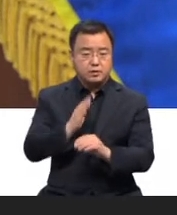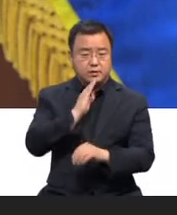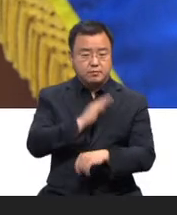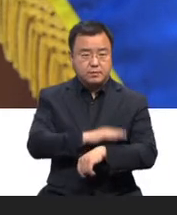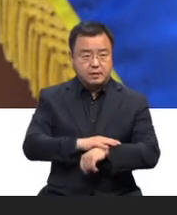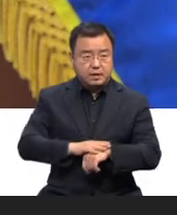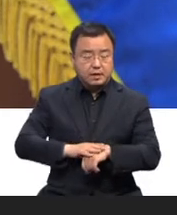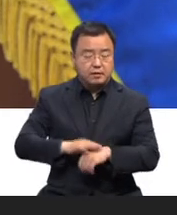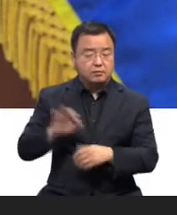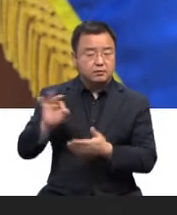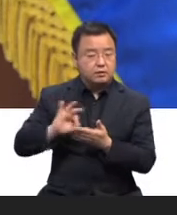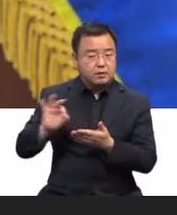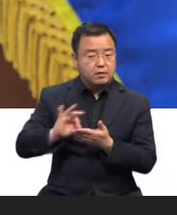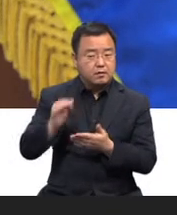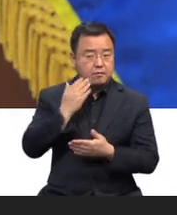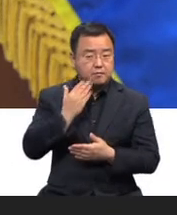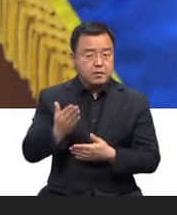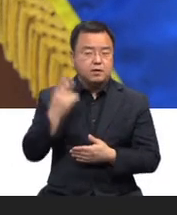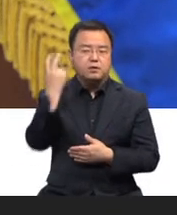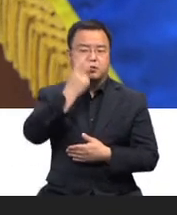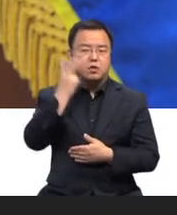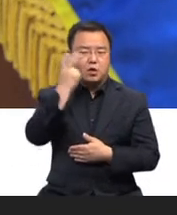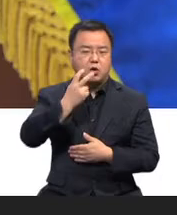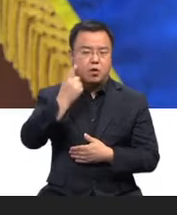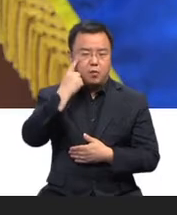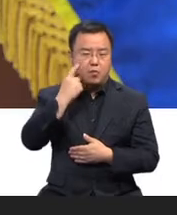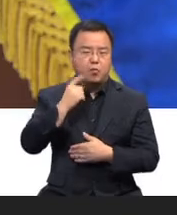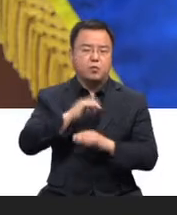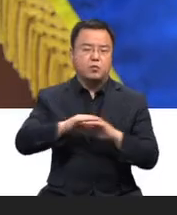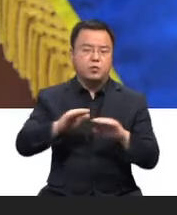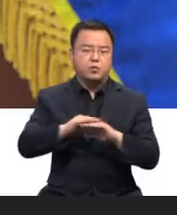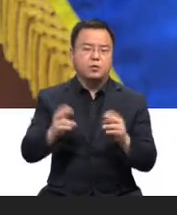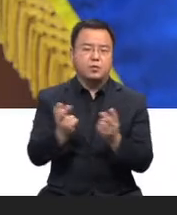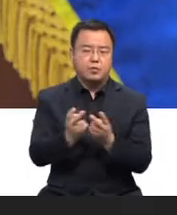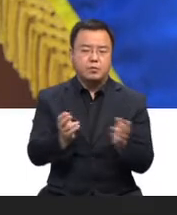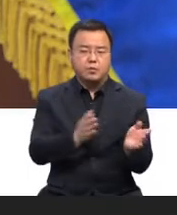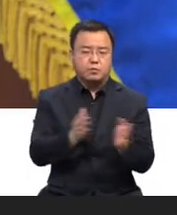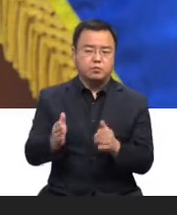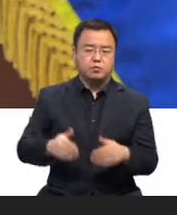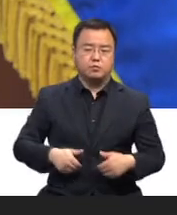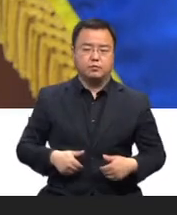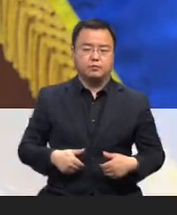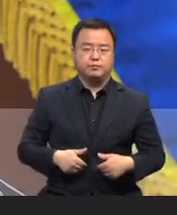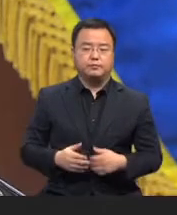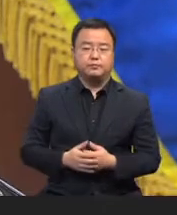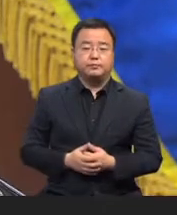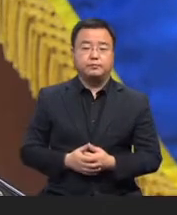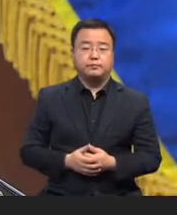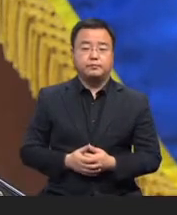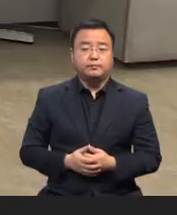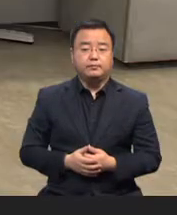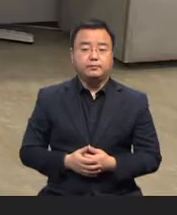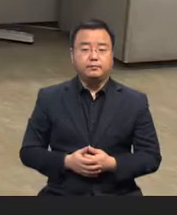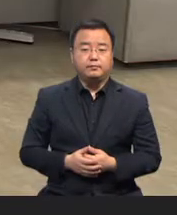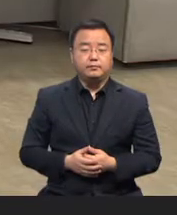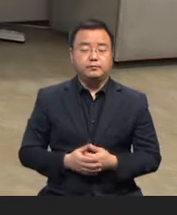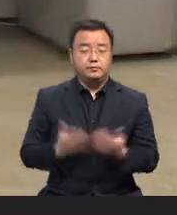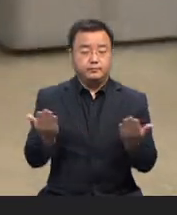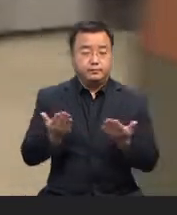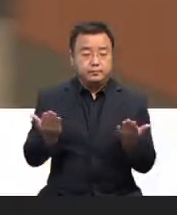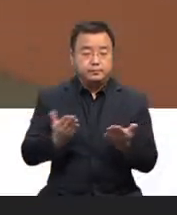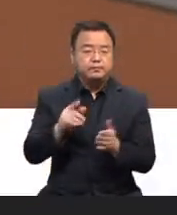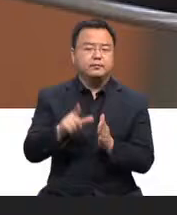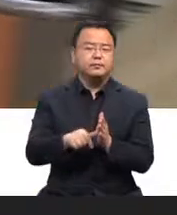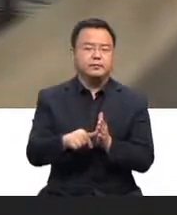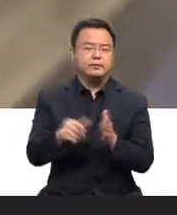작동하는지 점검하고 보안대책 님 뒤따라 게 되겠습니다 근무 시간에